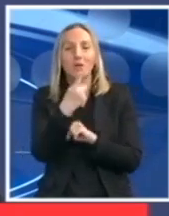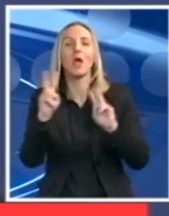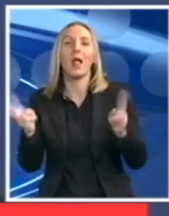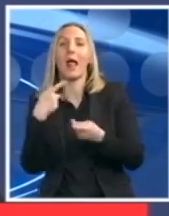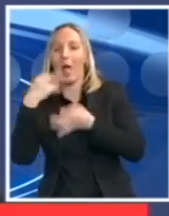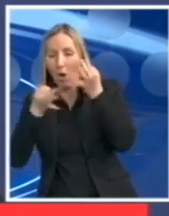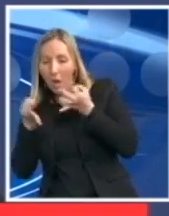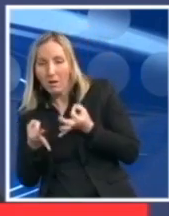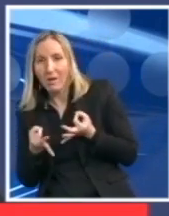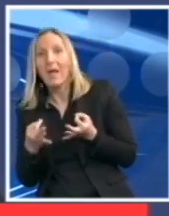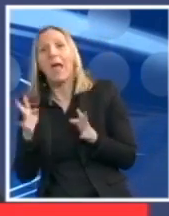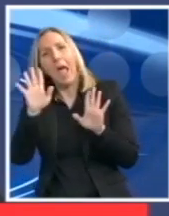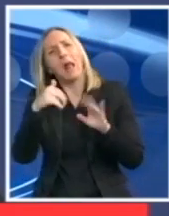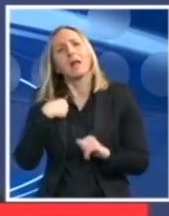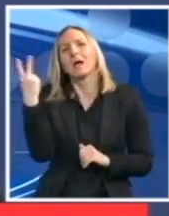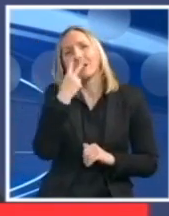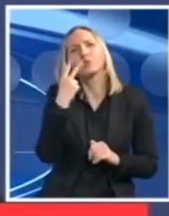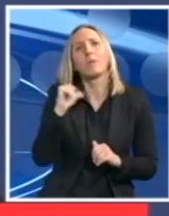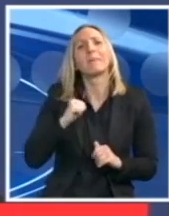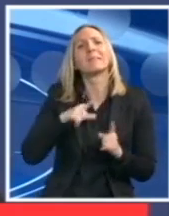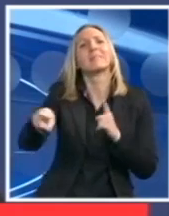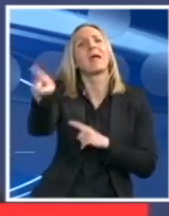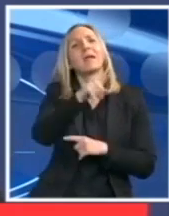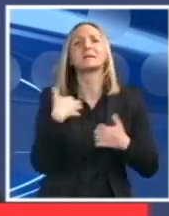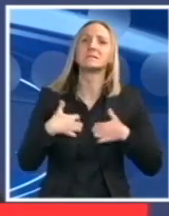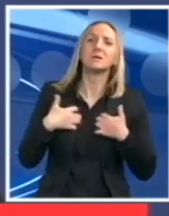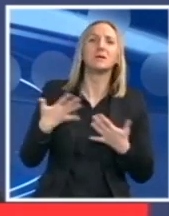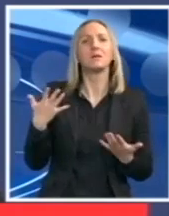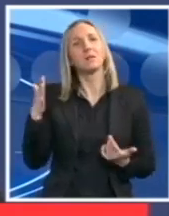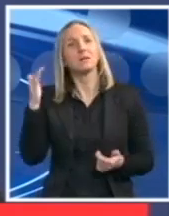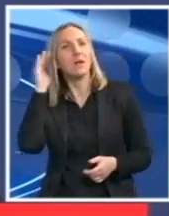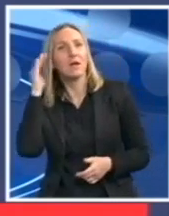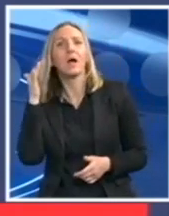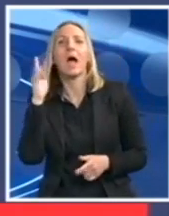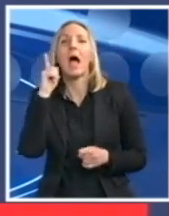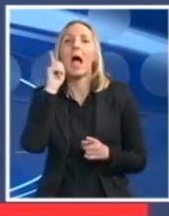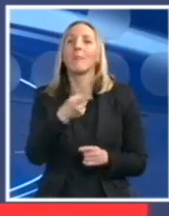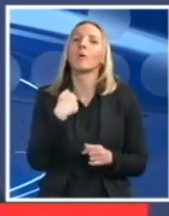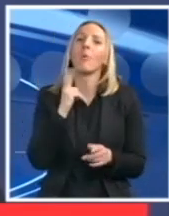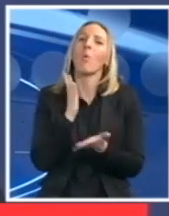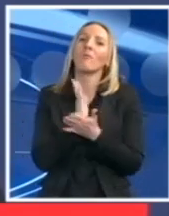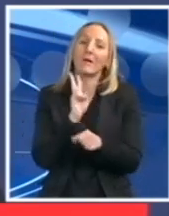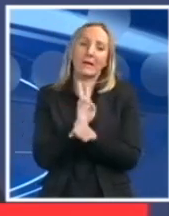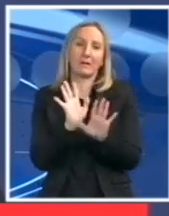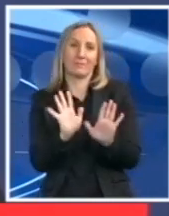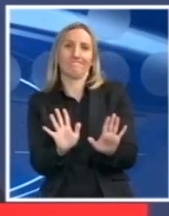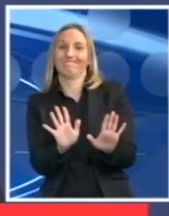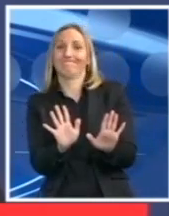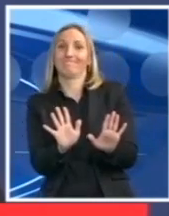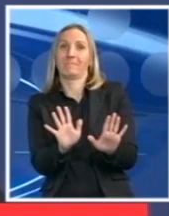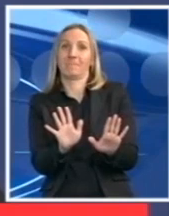razumem interes i mora i sa nekim uzdržavanjem ili ogradama i